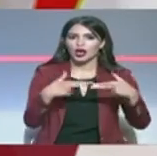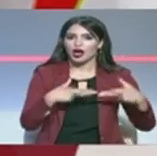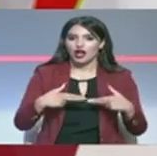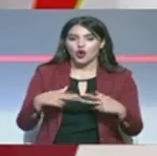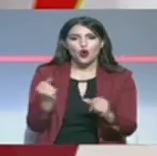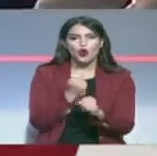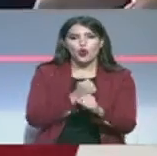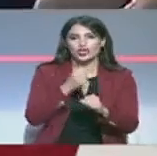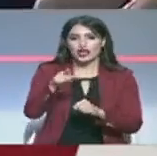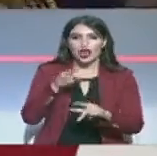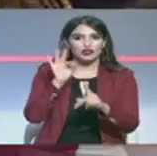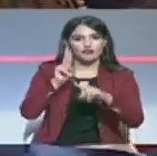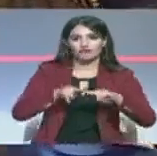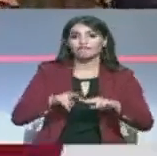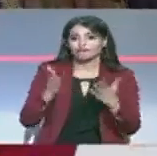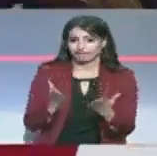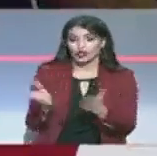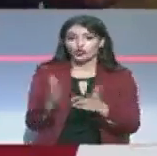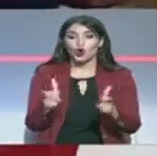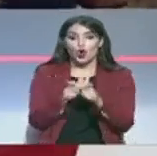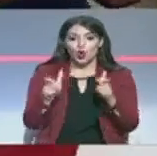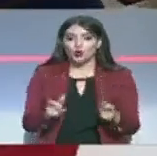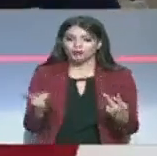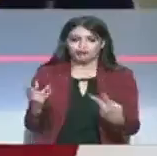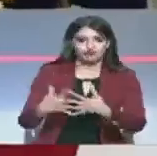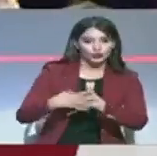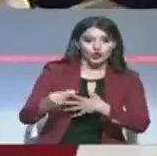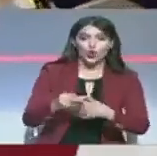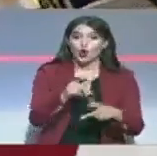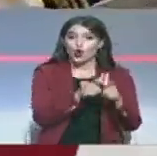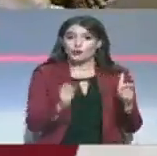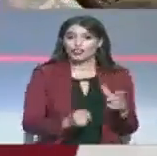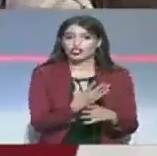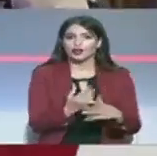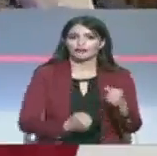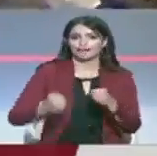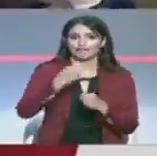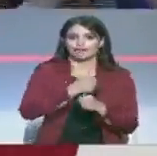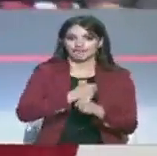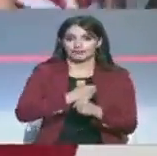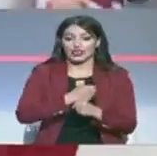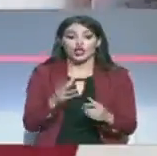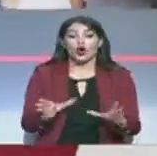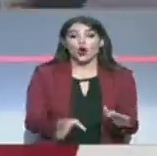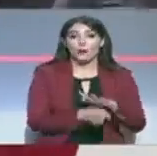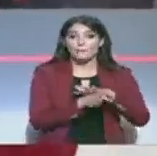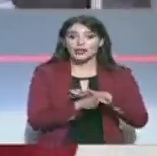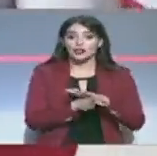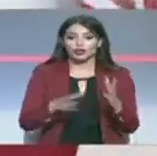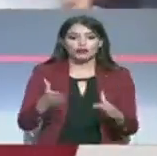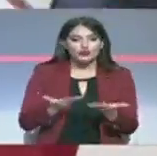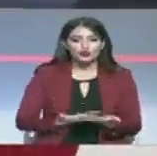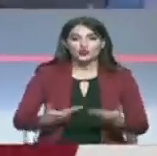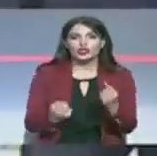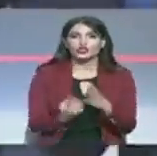أشواط على درب الإصلاح. حكومة تغادر وأخرى تتسلم مقاليد السلطة ليبدأ معها فصل جديد